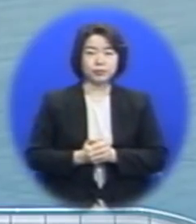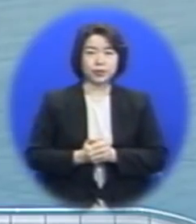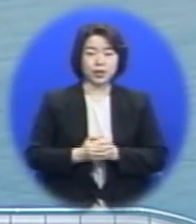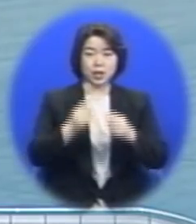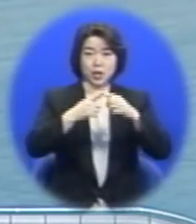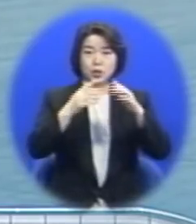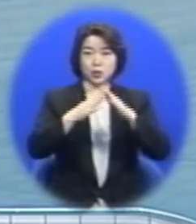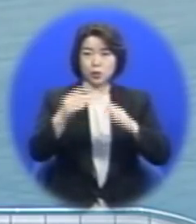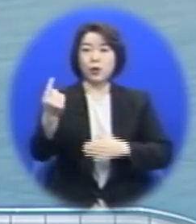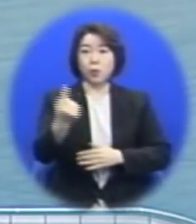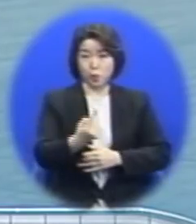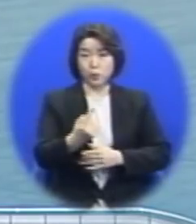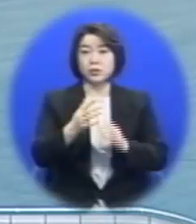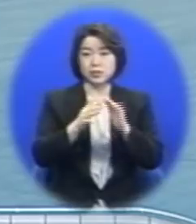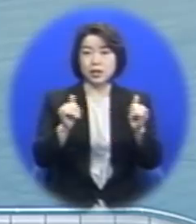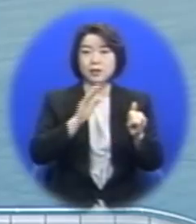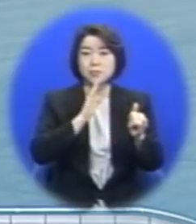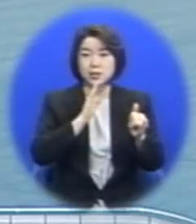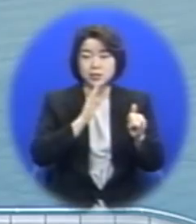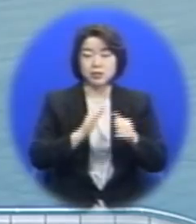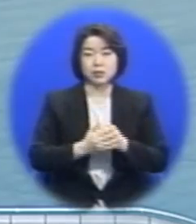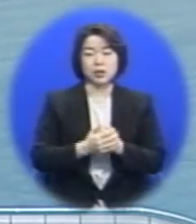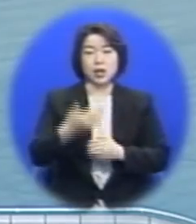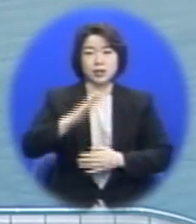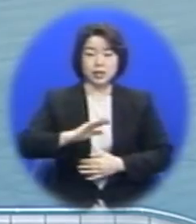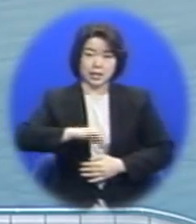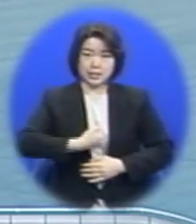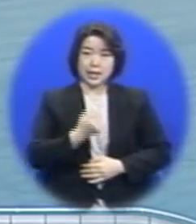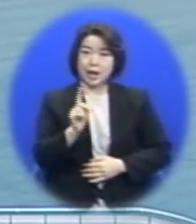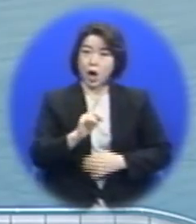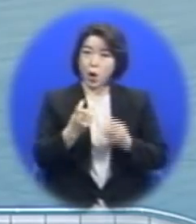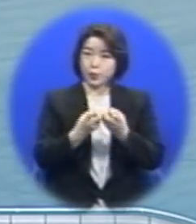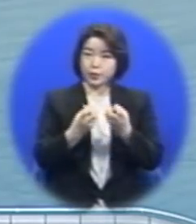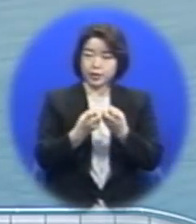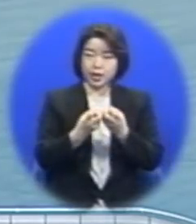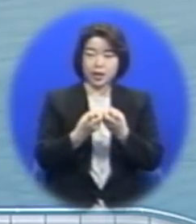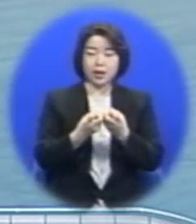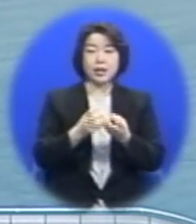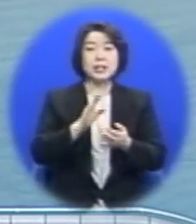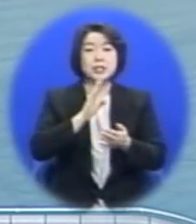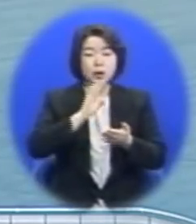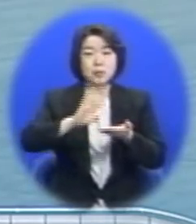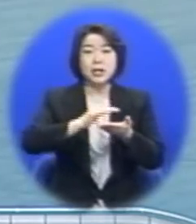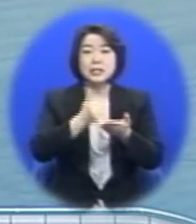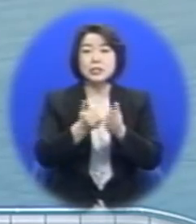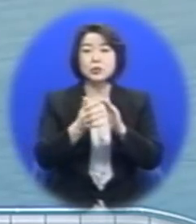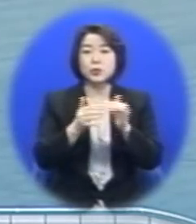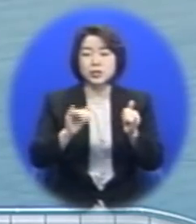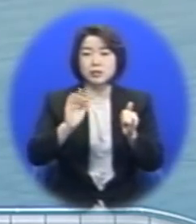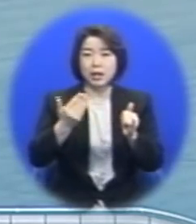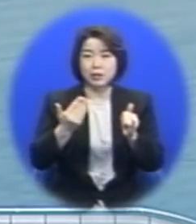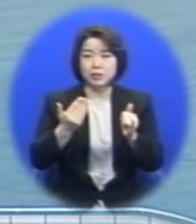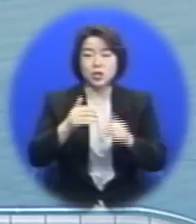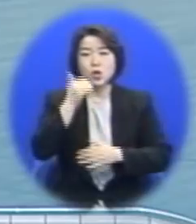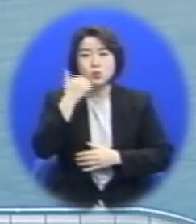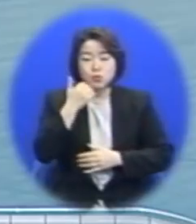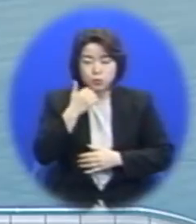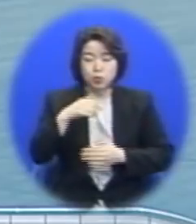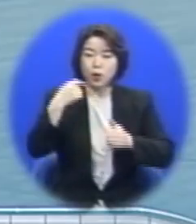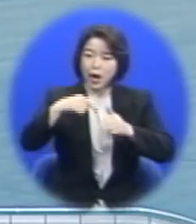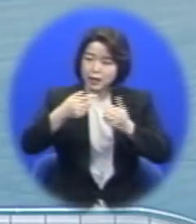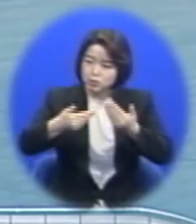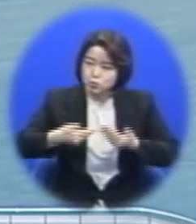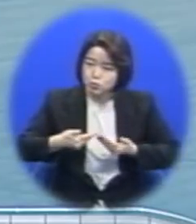교회 나오고 있는 사람이에요. 그런데 자기가 어떻게 그리스도인이 되는 줄을 누구도 자기에게 가르쳐주거나 전해주지 않는